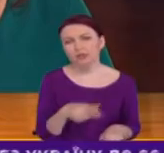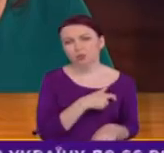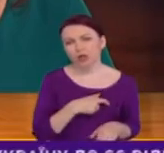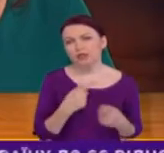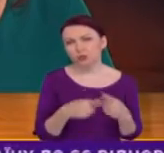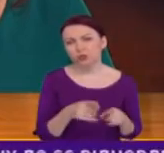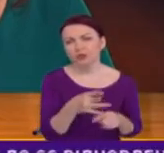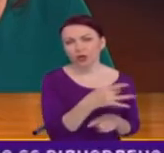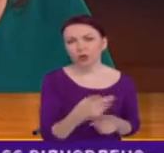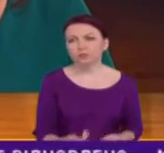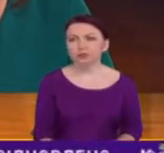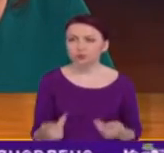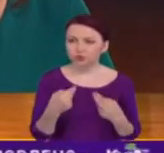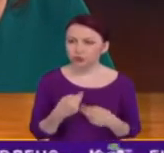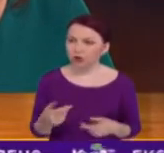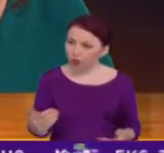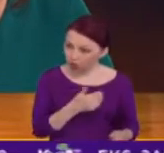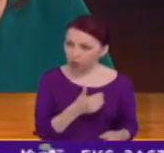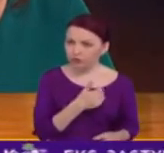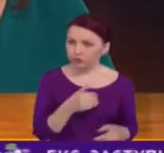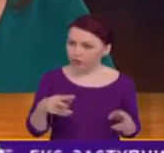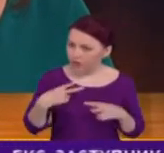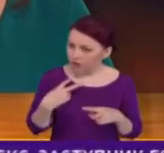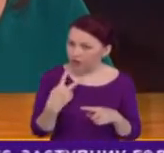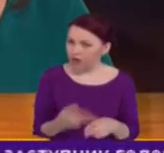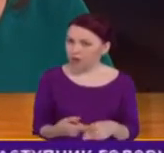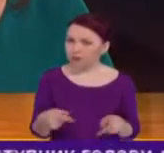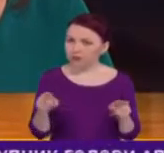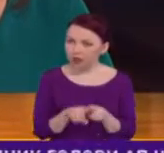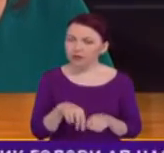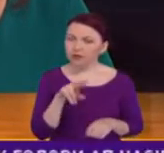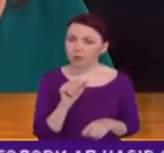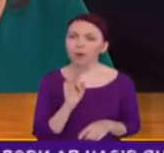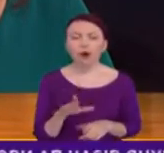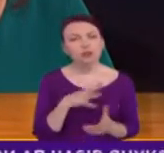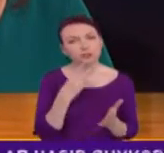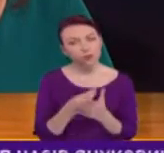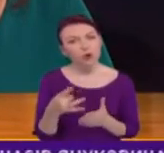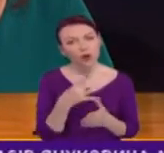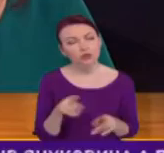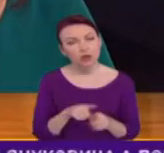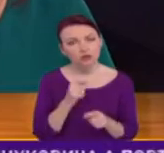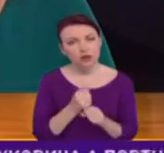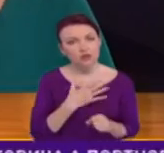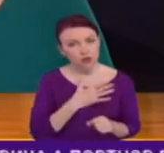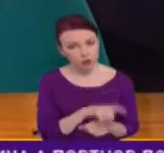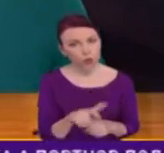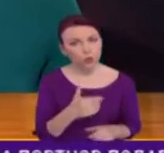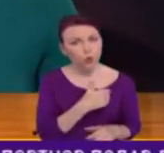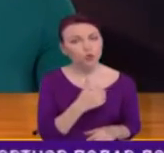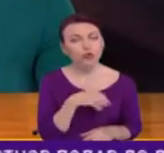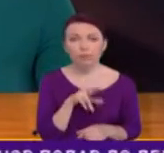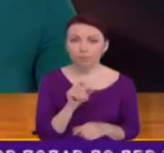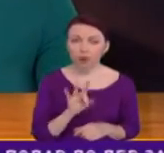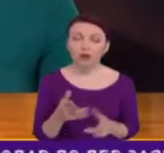з других районів, і кажуть, ми також хочемо такий парк в себе зробити. Наші люди теж хочуть. Ну. Так, дійсно,